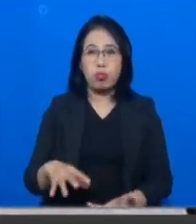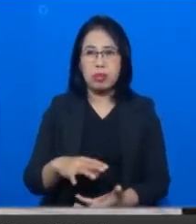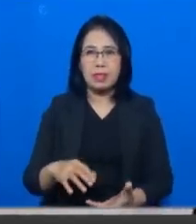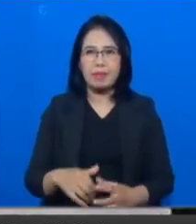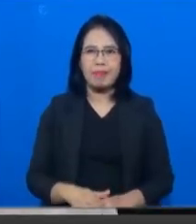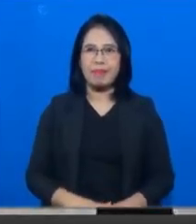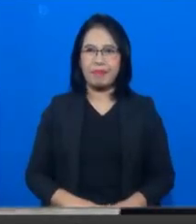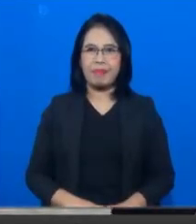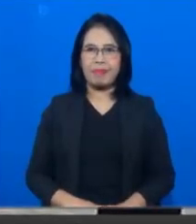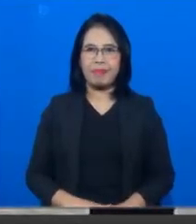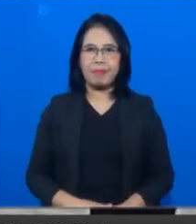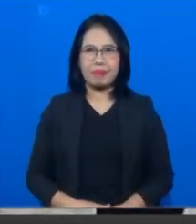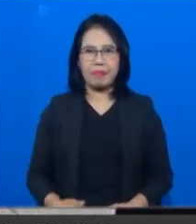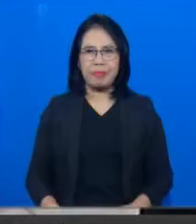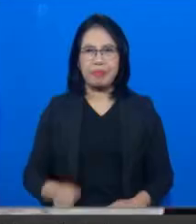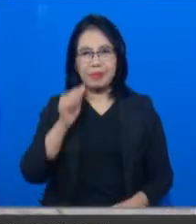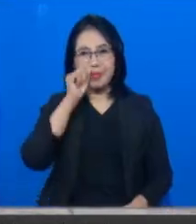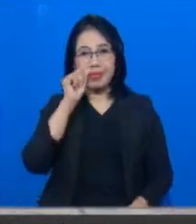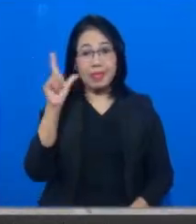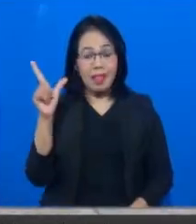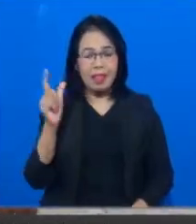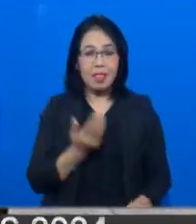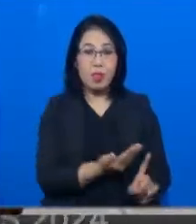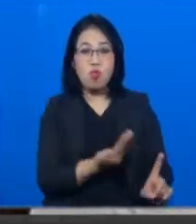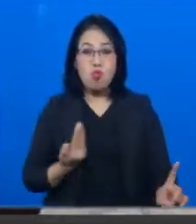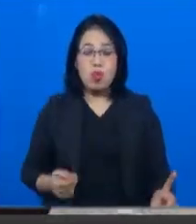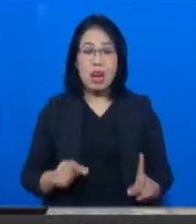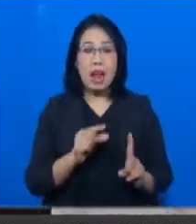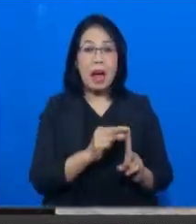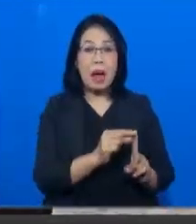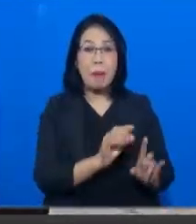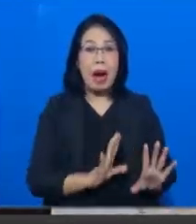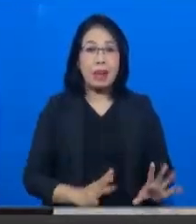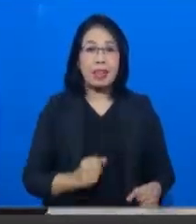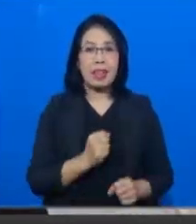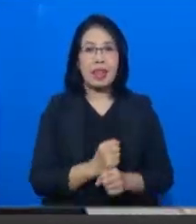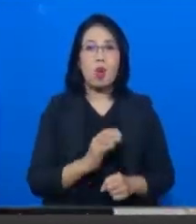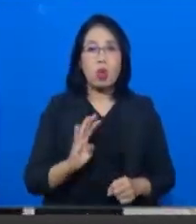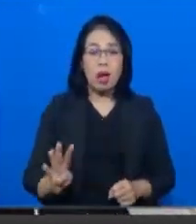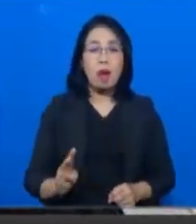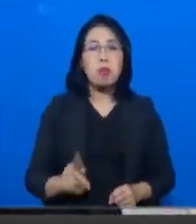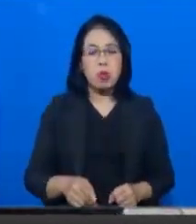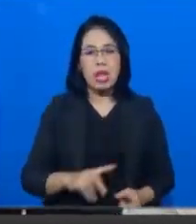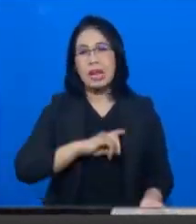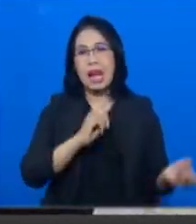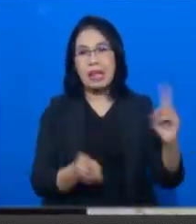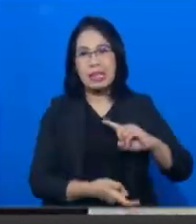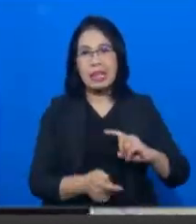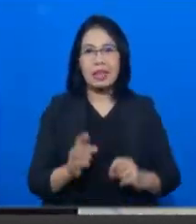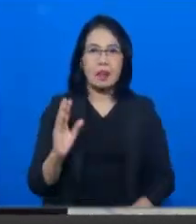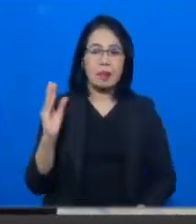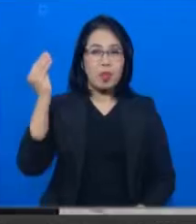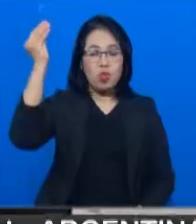Spekulasi lain yang menyeruak soal Erlangga mundur dari ketum Golkar adalah soal pergantian pucuk pimpinan partai itu. Disebut-sebut